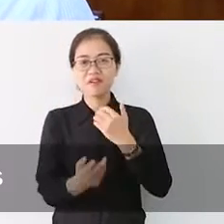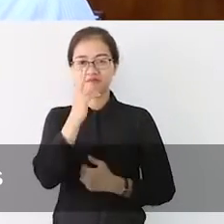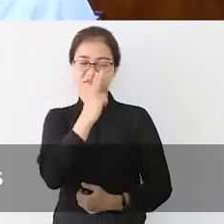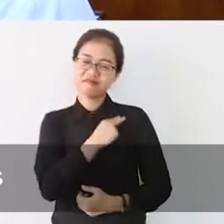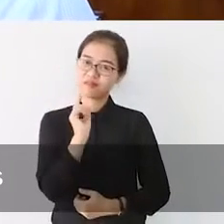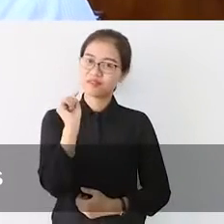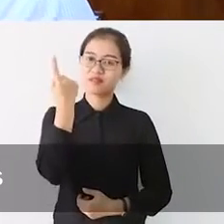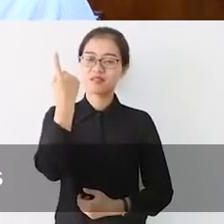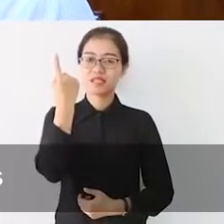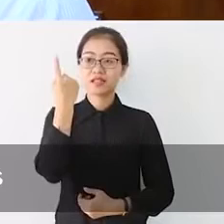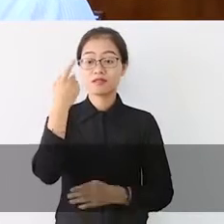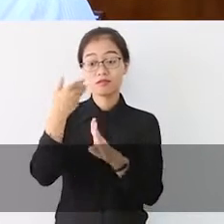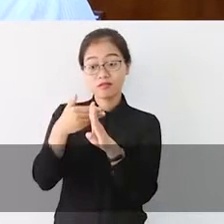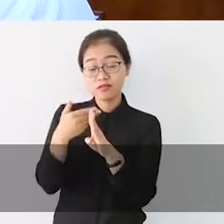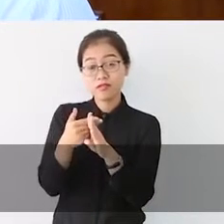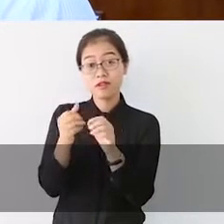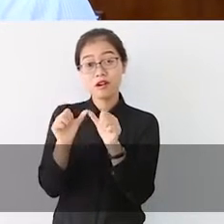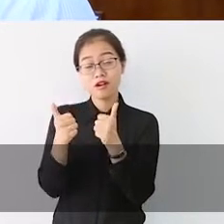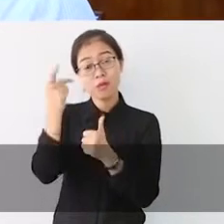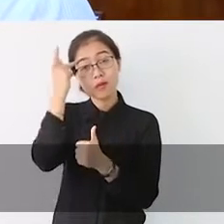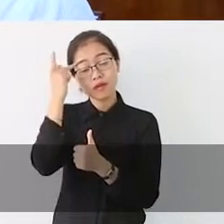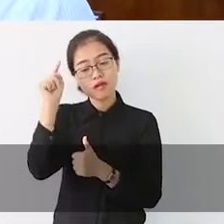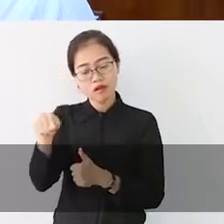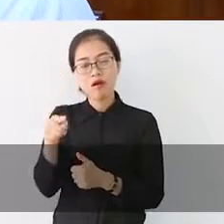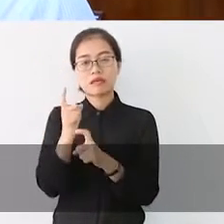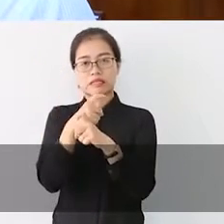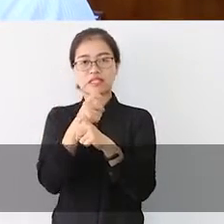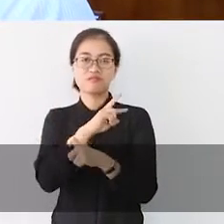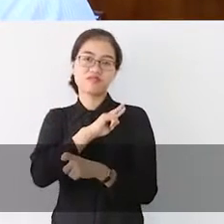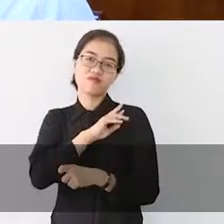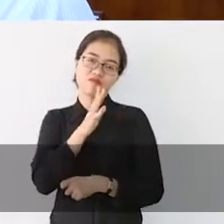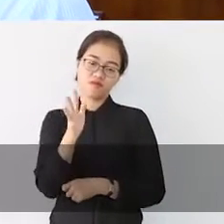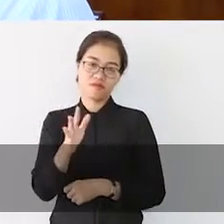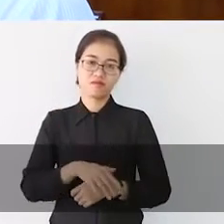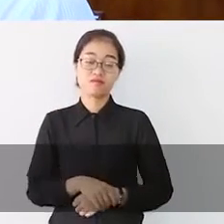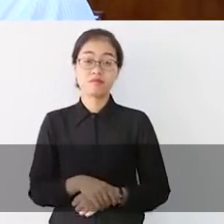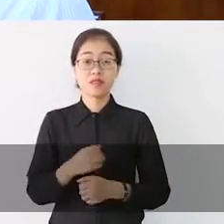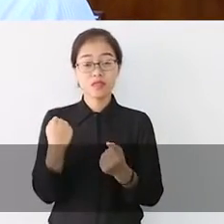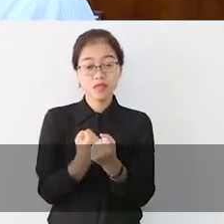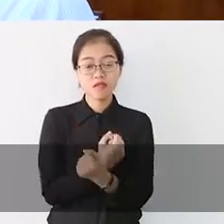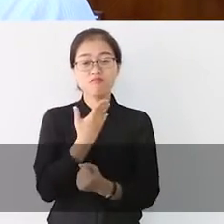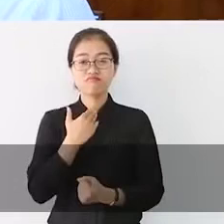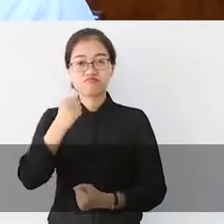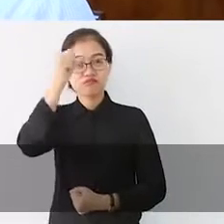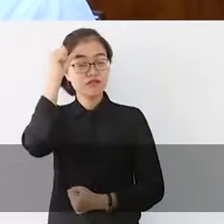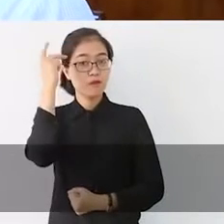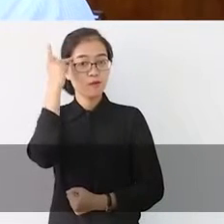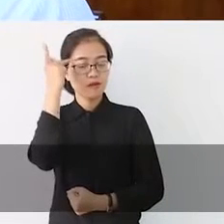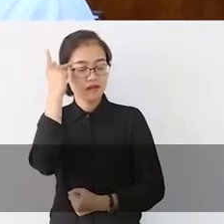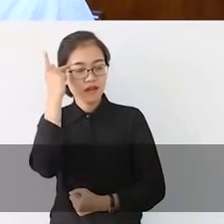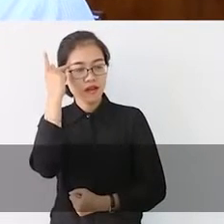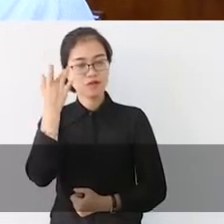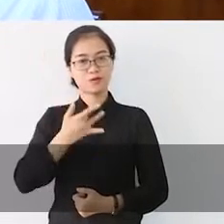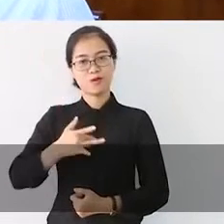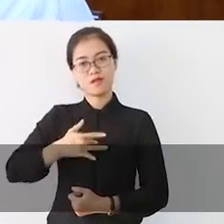sở giáo dục. Thì đặc thù của cái việc hỗ trợ các bạn sinh viên khuyết tật là muốn các bạn có một cái điều kiện tốt nhất để các bạn có